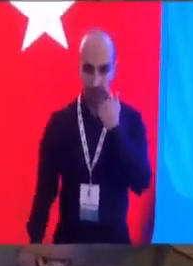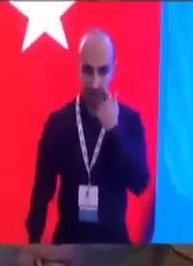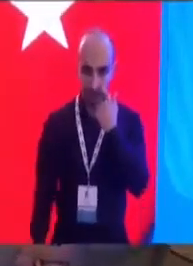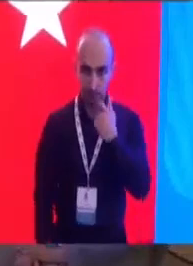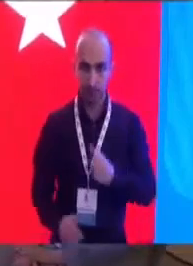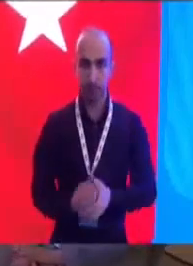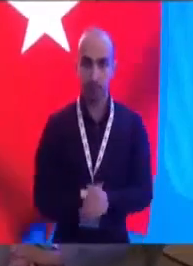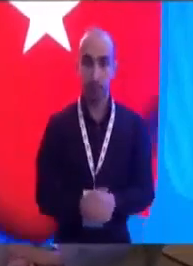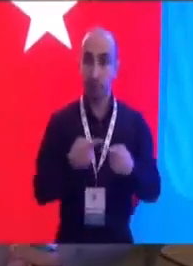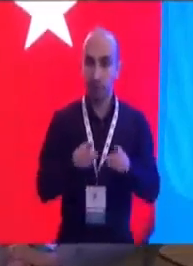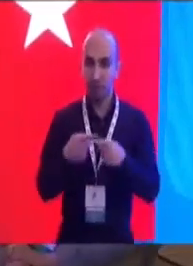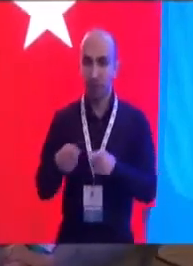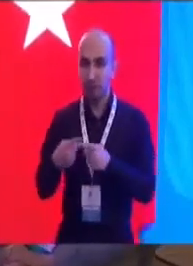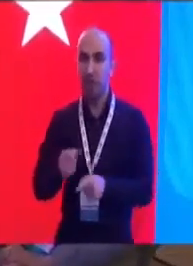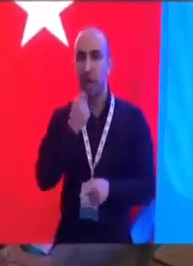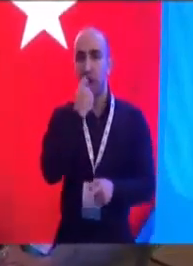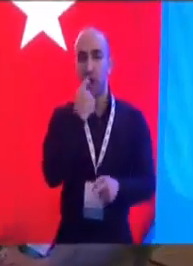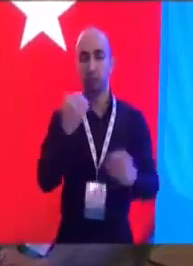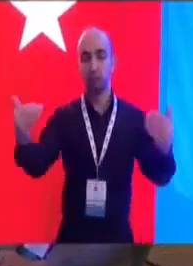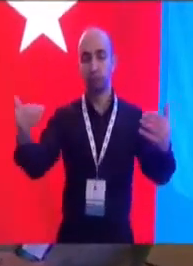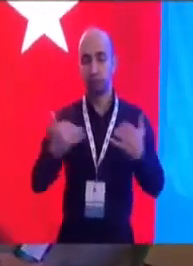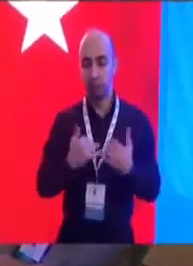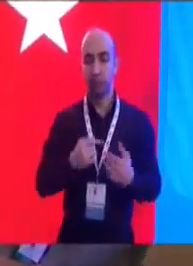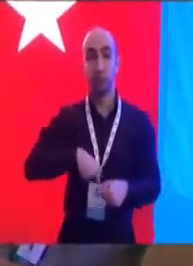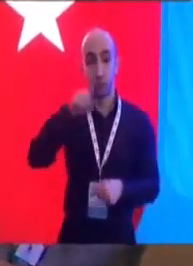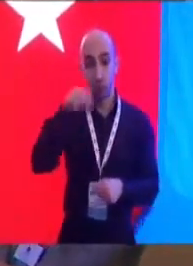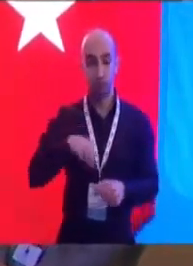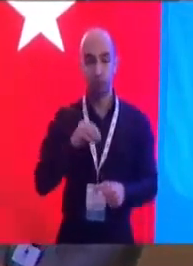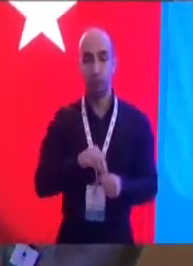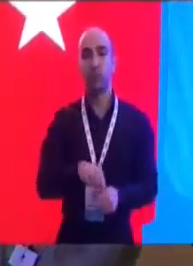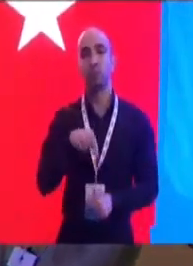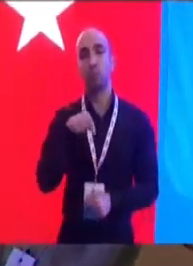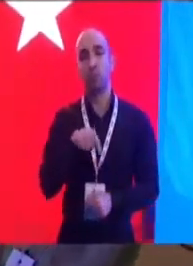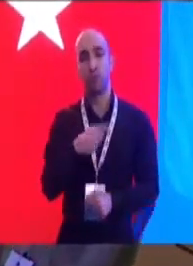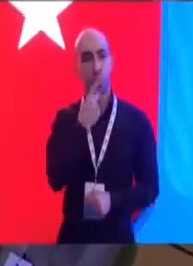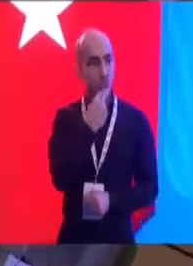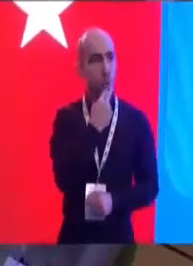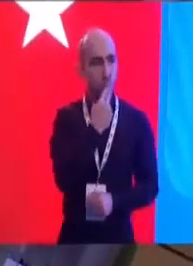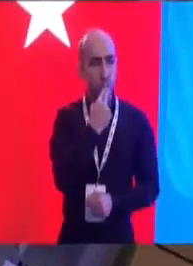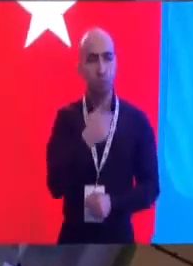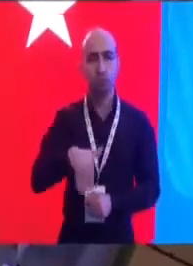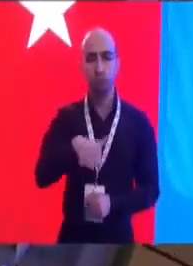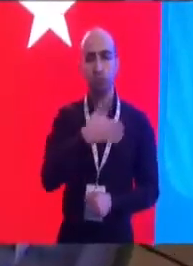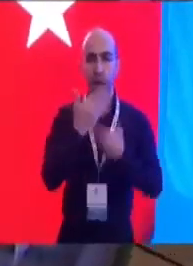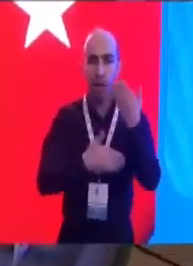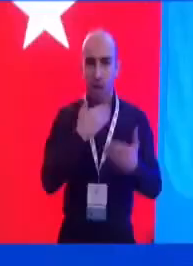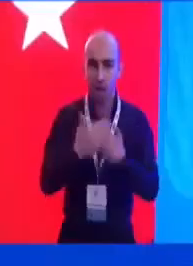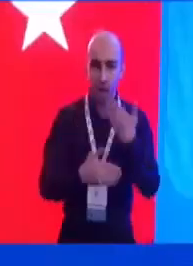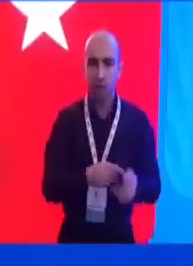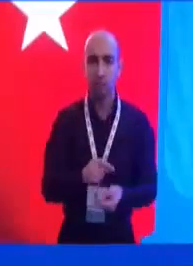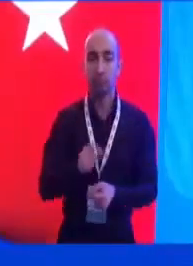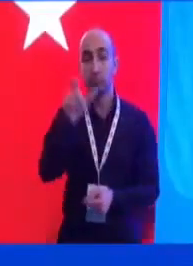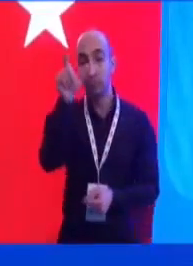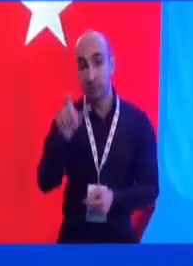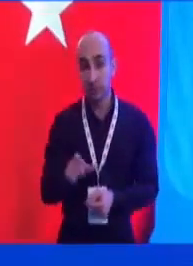farklı illerden Ankara'ya gelen ve gün boyu burada konuşmalar yapacak, panellere katılacak